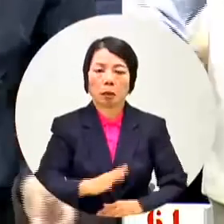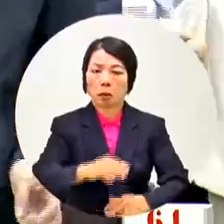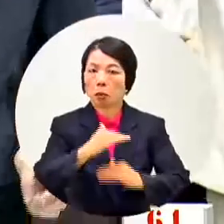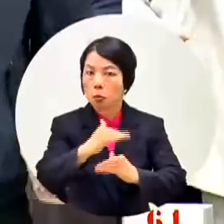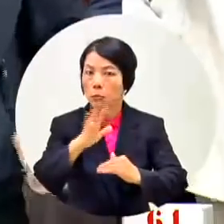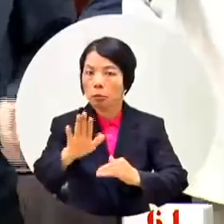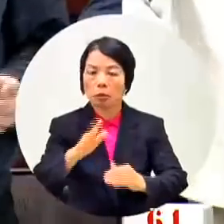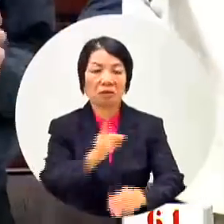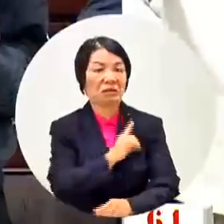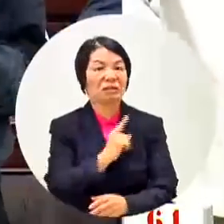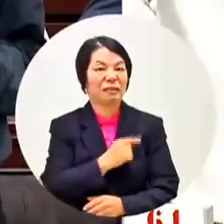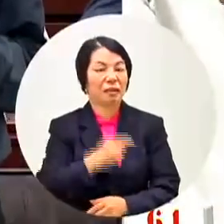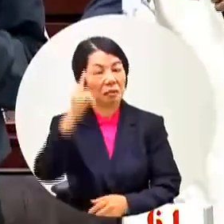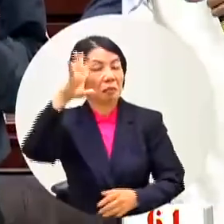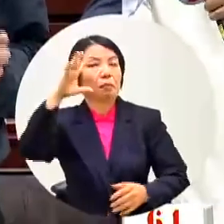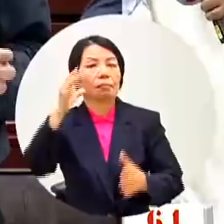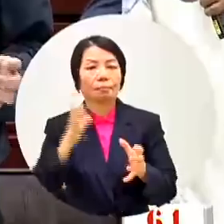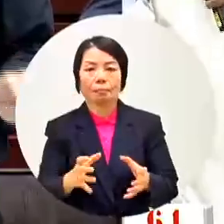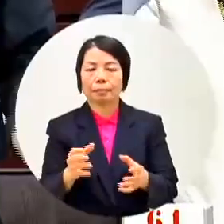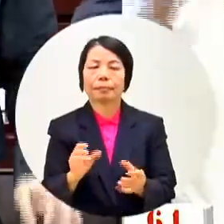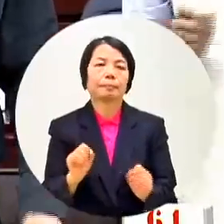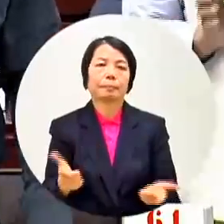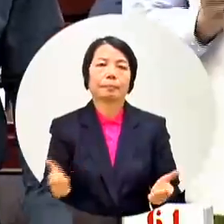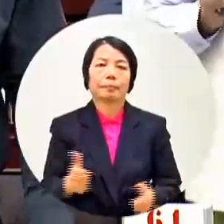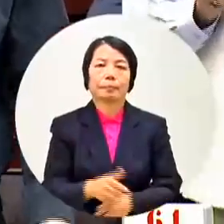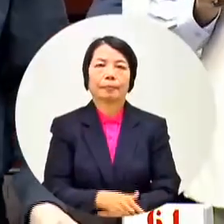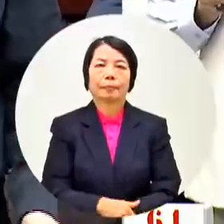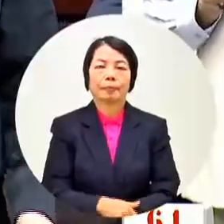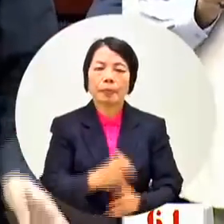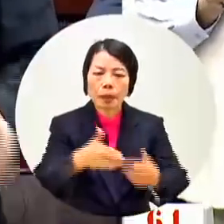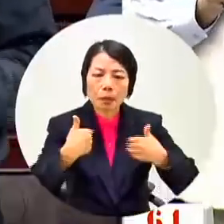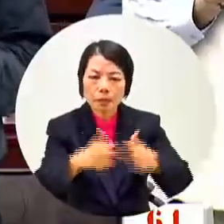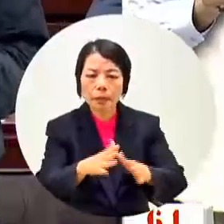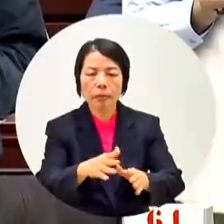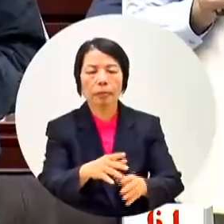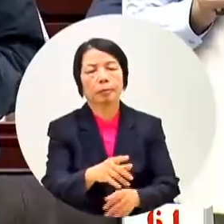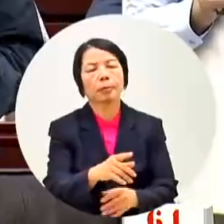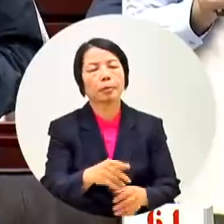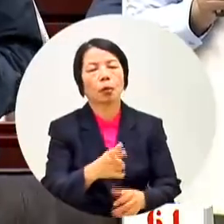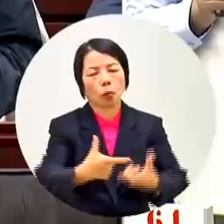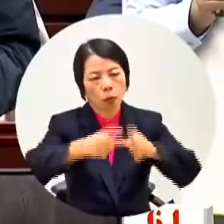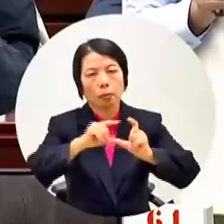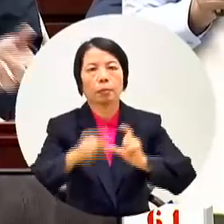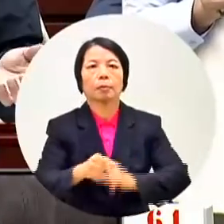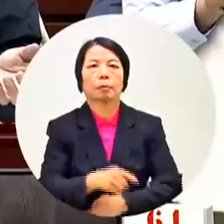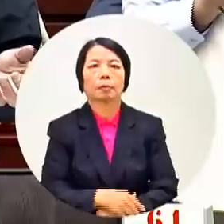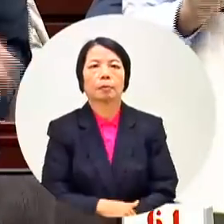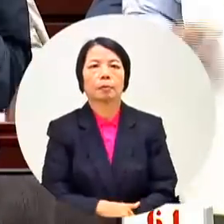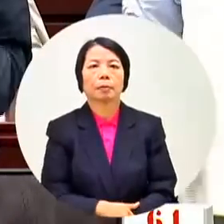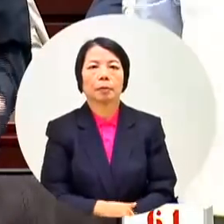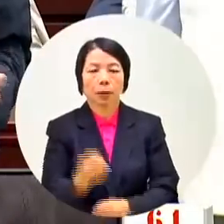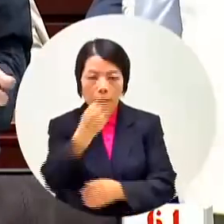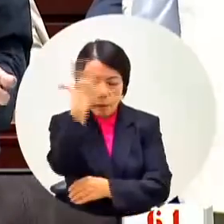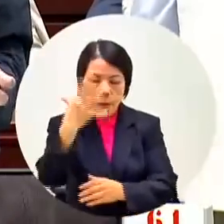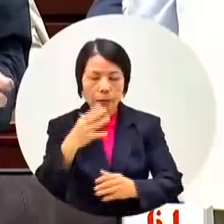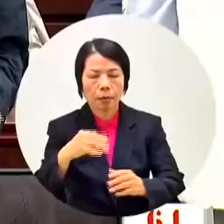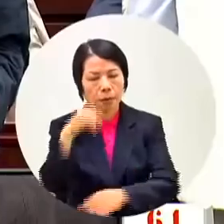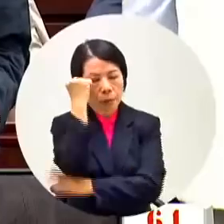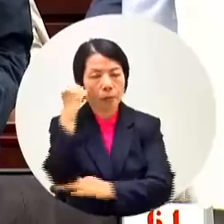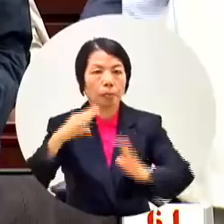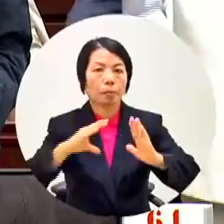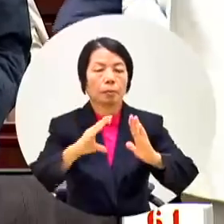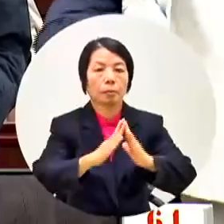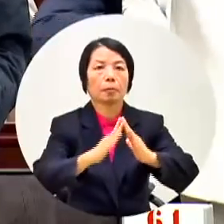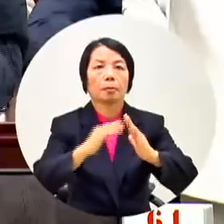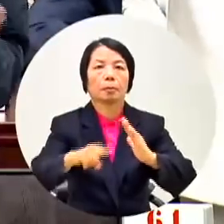我特别报告， 你只要要或不要就好了。 议员，我跟你报告，青年住房但政府一定要重视，这